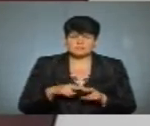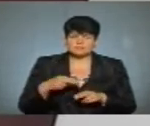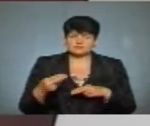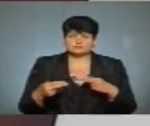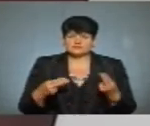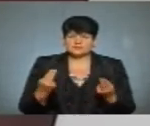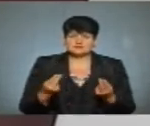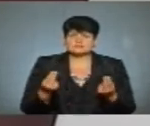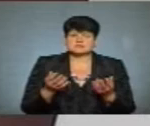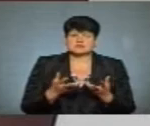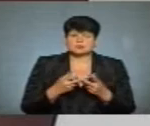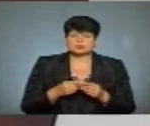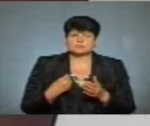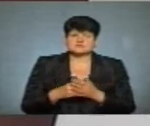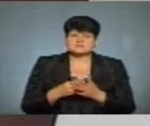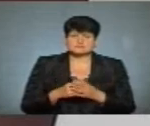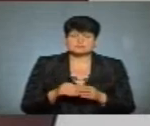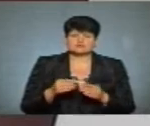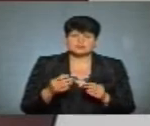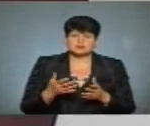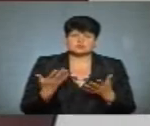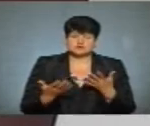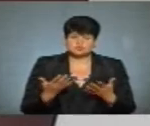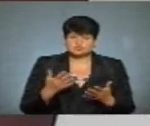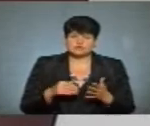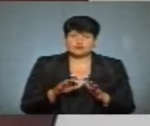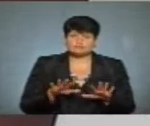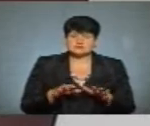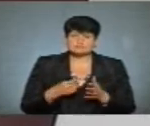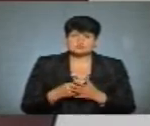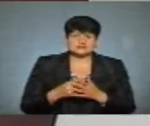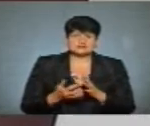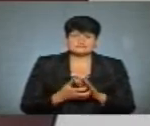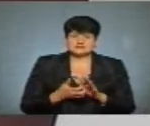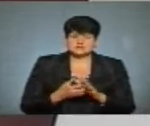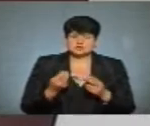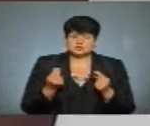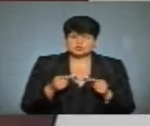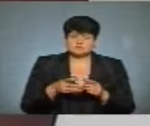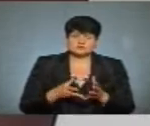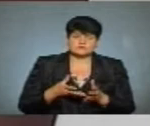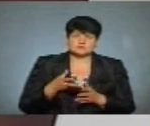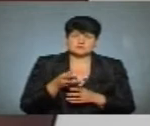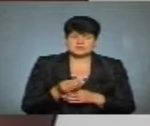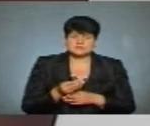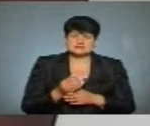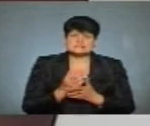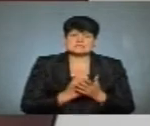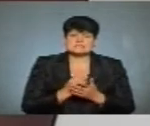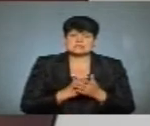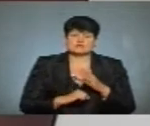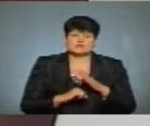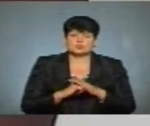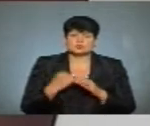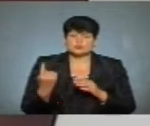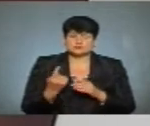відшкодовуватимуть за рахунок місцевих бюджетів. Якщо у місцевих бюджетах не вистачить грошей для компенсації, її виплачуватимуть з резервного фонду